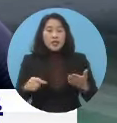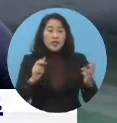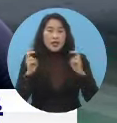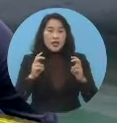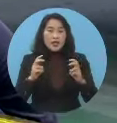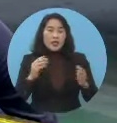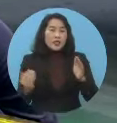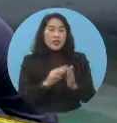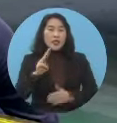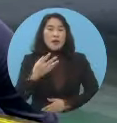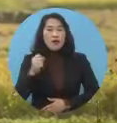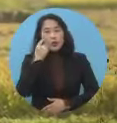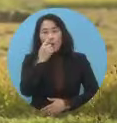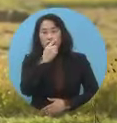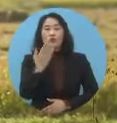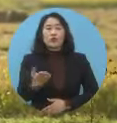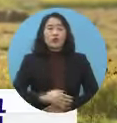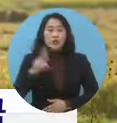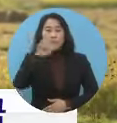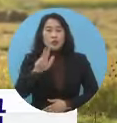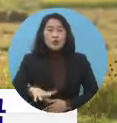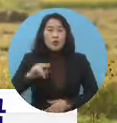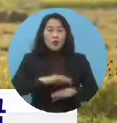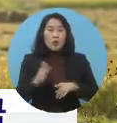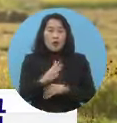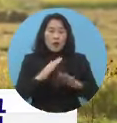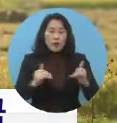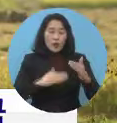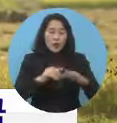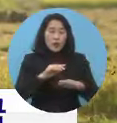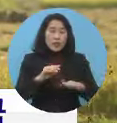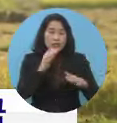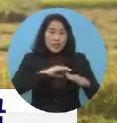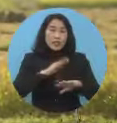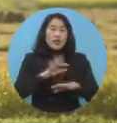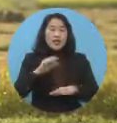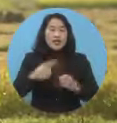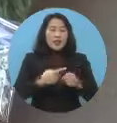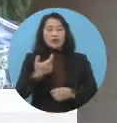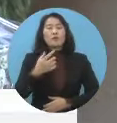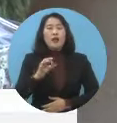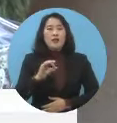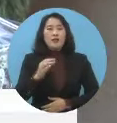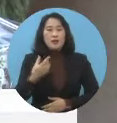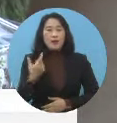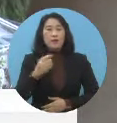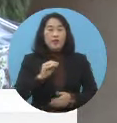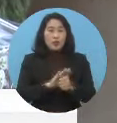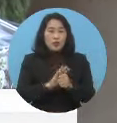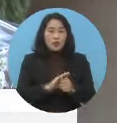특별 보증을 지원합니다 전국 최초로 농어민 02 수당을 연 60만원 지원하고 임산부에게